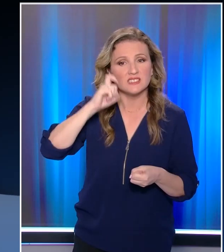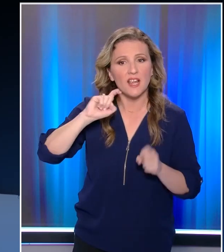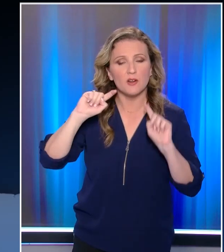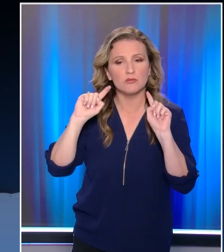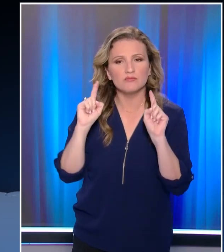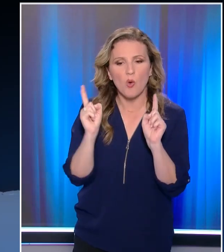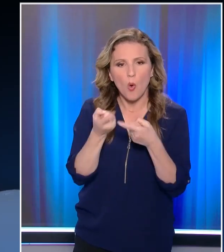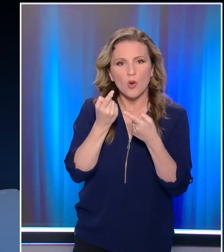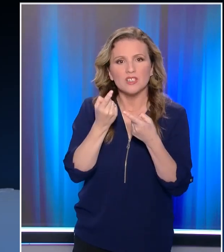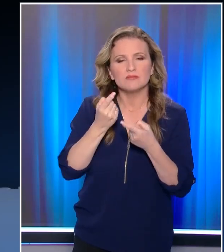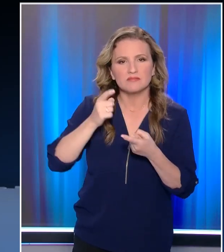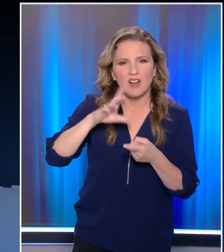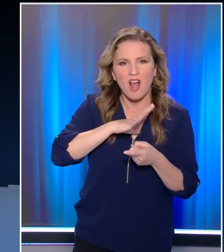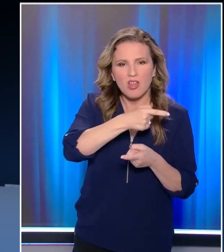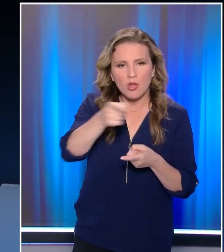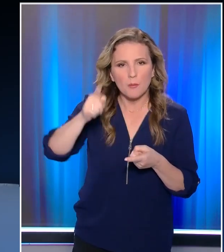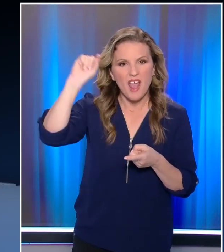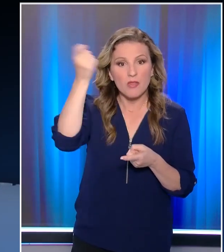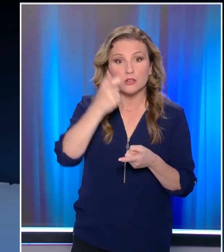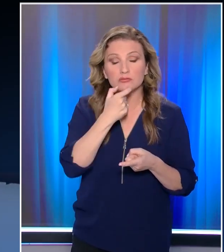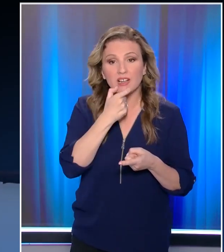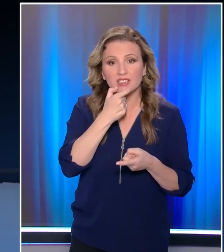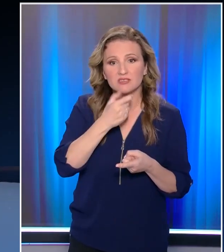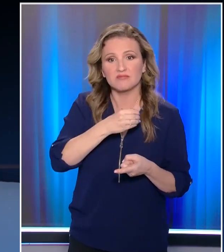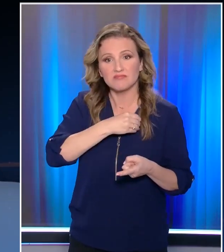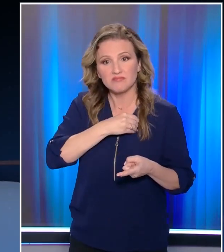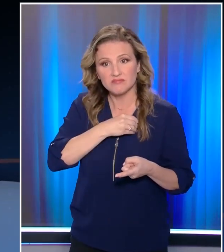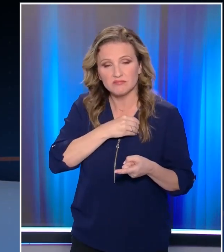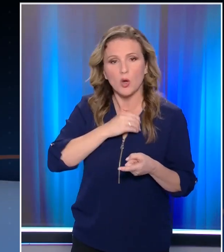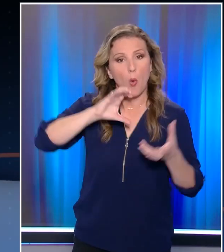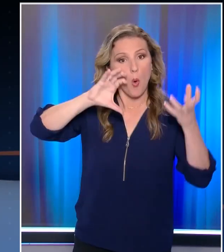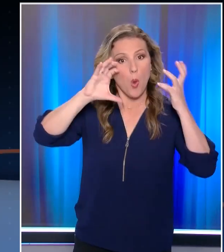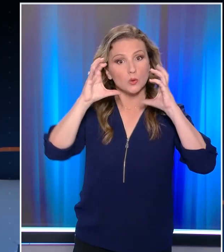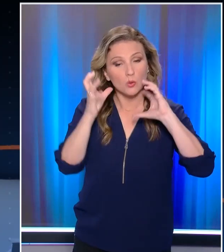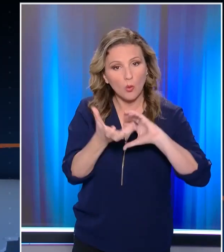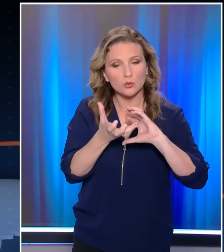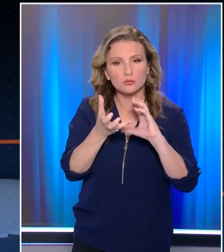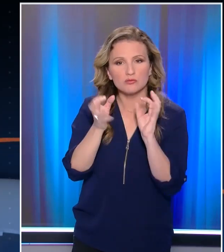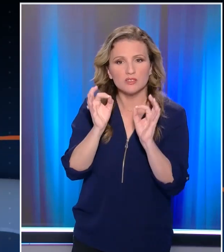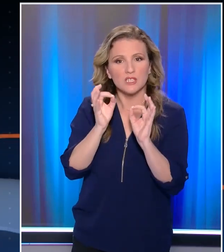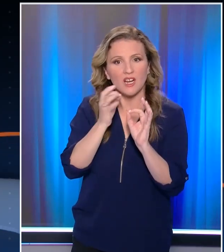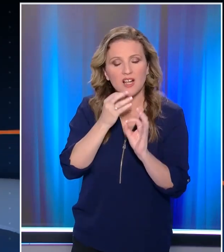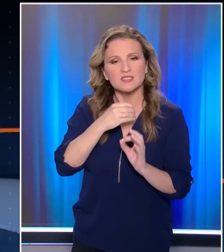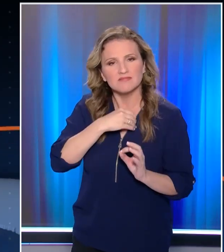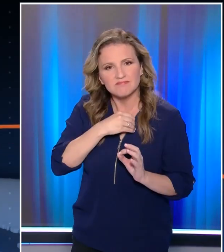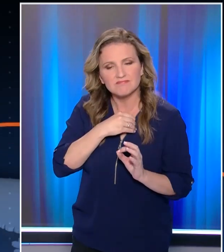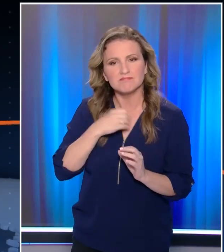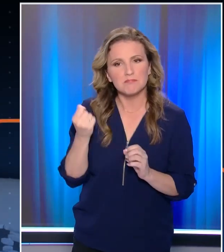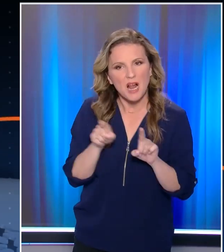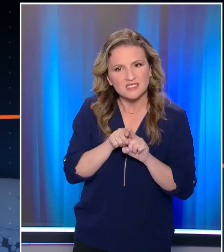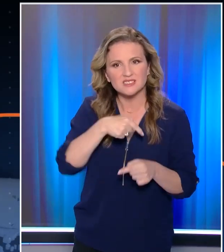you, the entire nation, and I think I may say the whole world, sympathize with